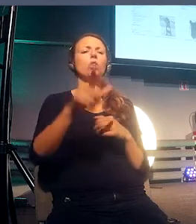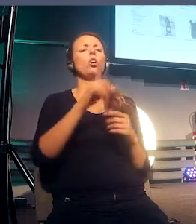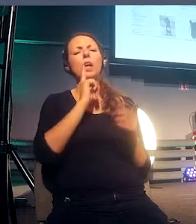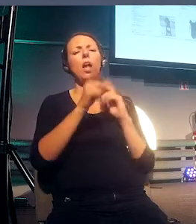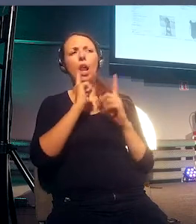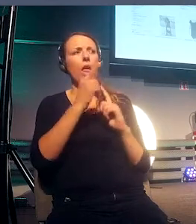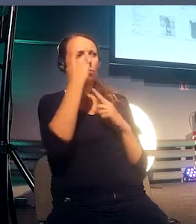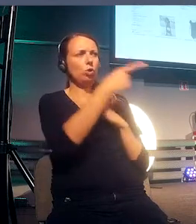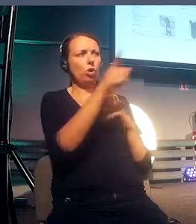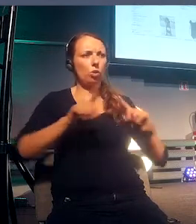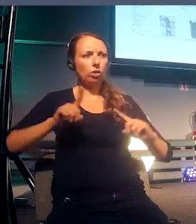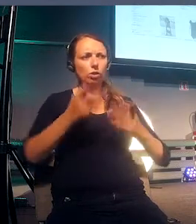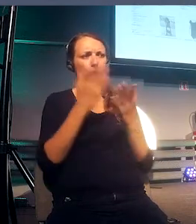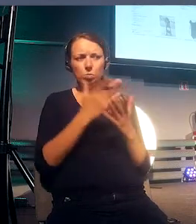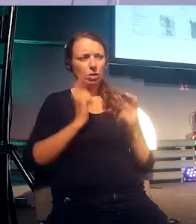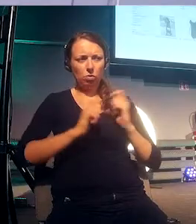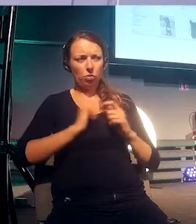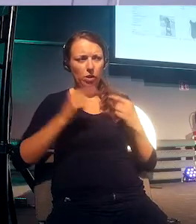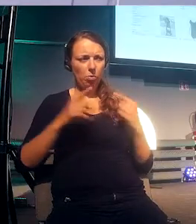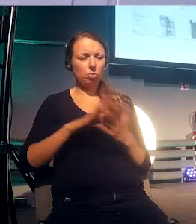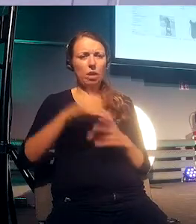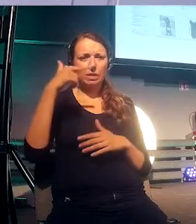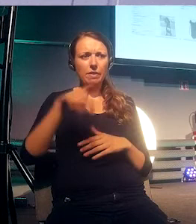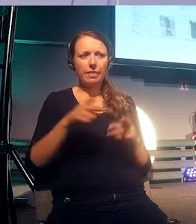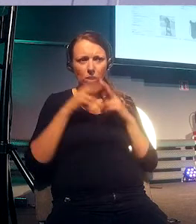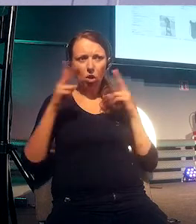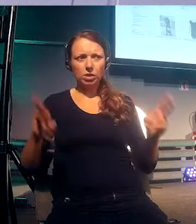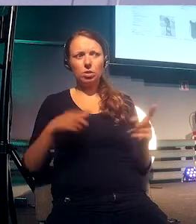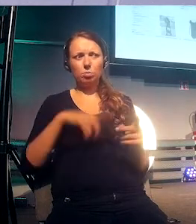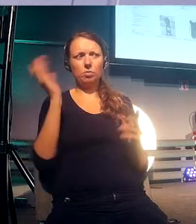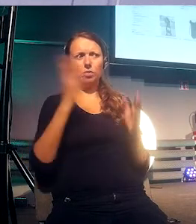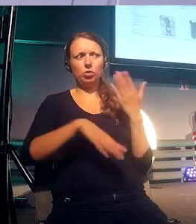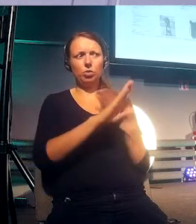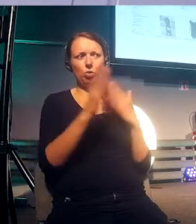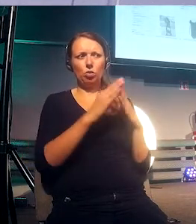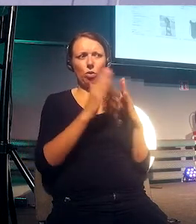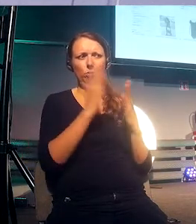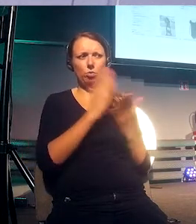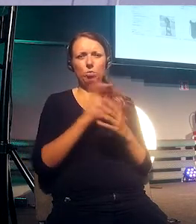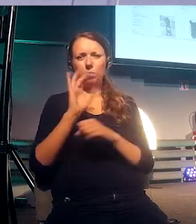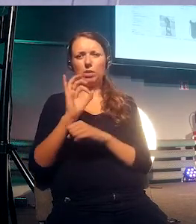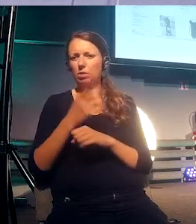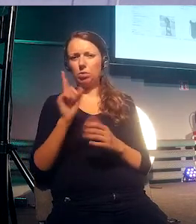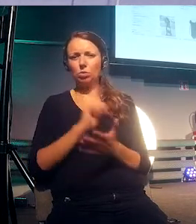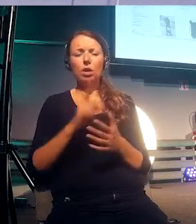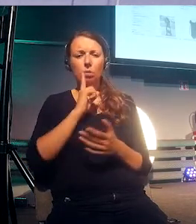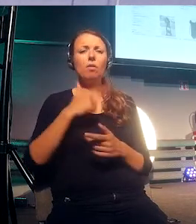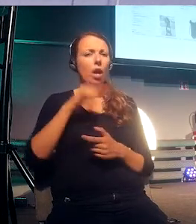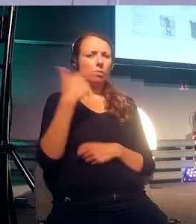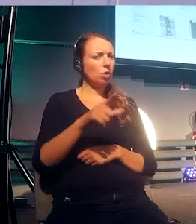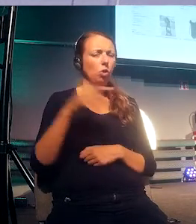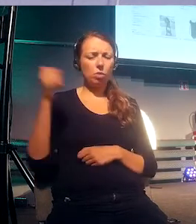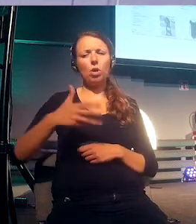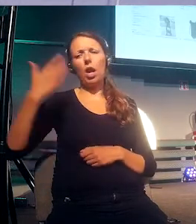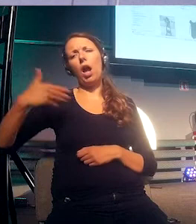bo najprawdopodobniej wrócilibyście do domu. Nic z tego, z tej prezentacji by nie wyszło. Ale jest to podejście do